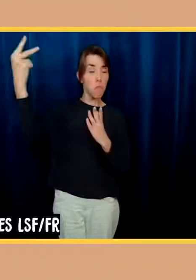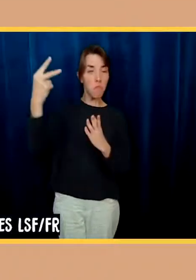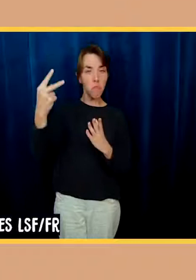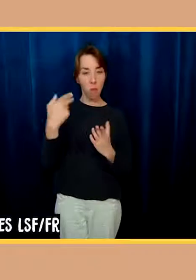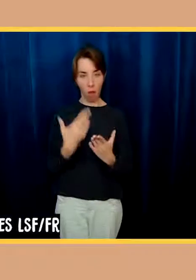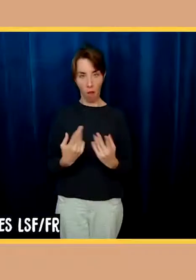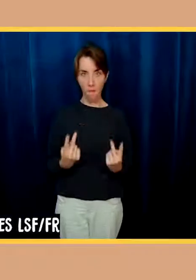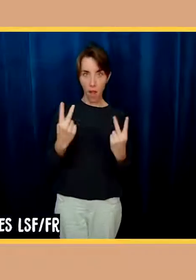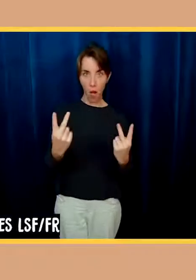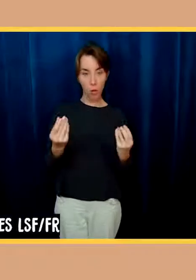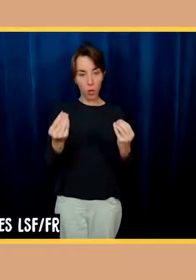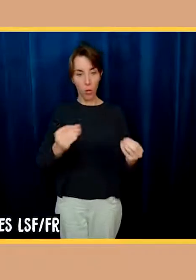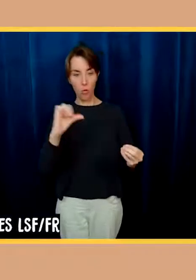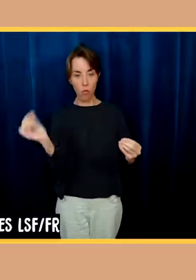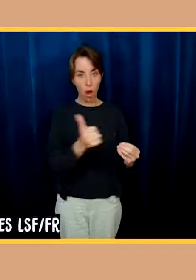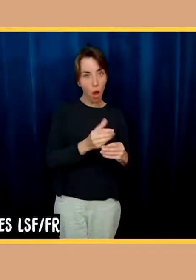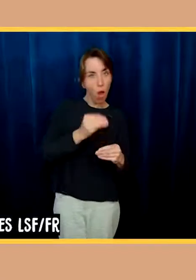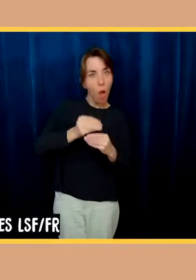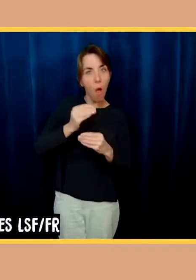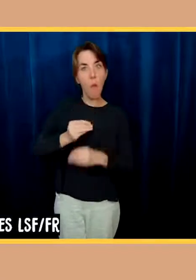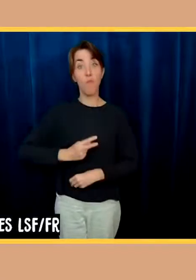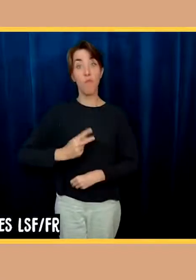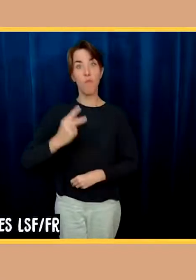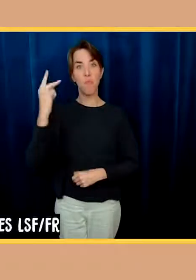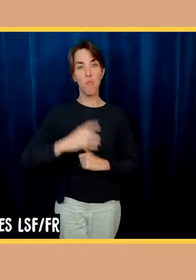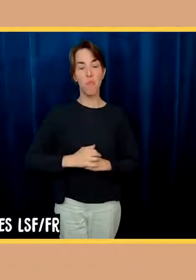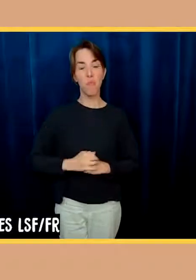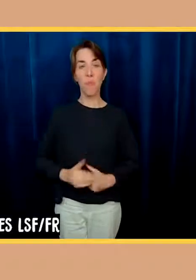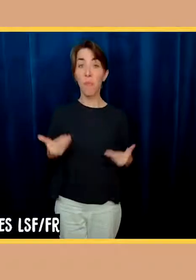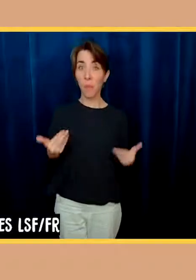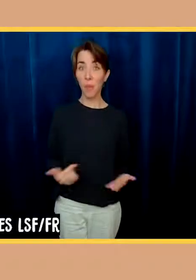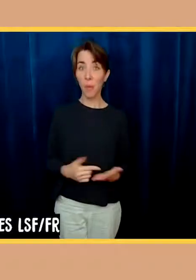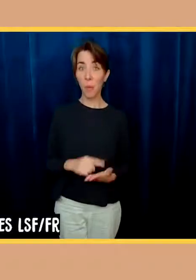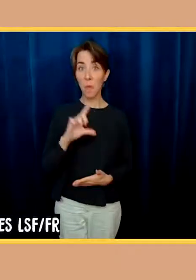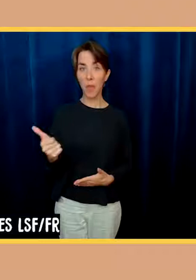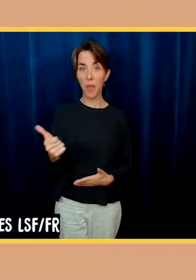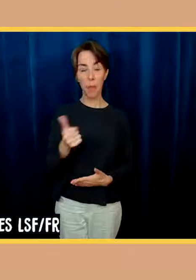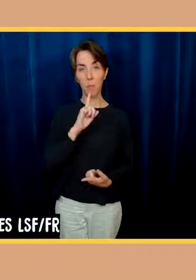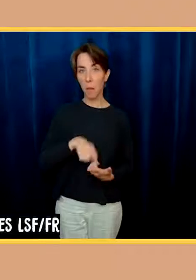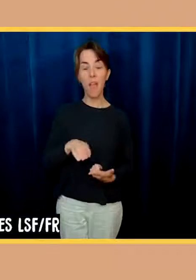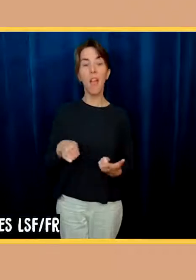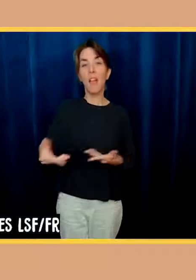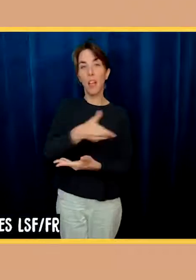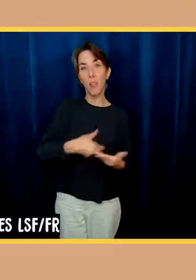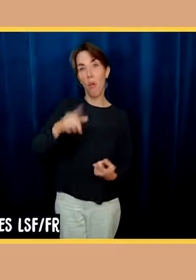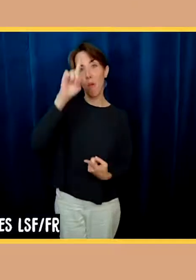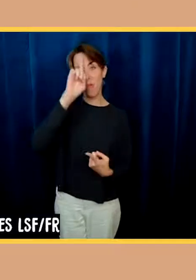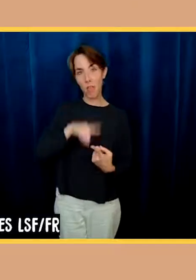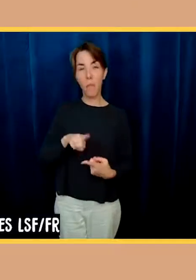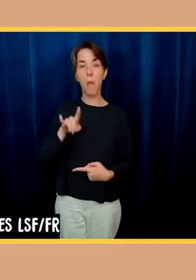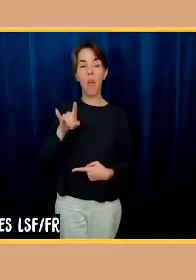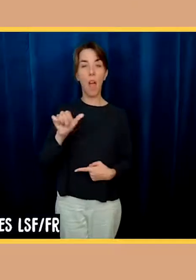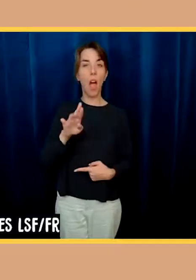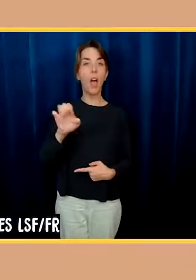valorisées et alimentent les voies de la connaissance. Cette année, nous avons choisi d'échanger autour du livre « Le harem politique, le prophète et